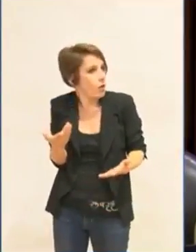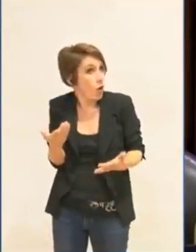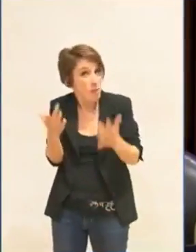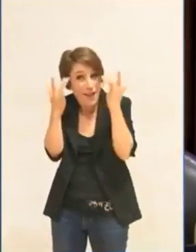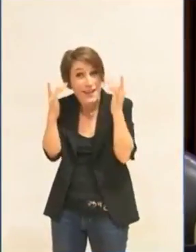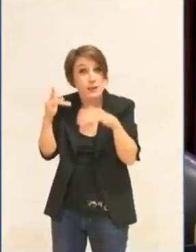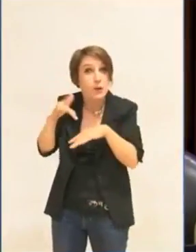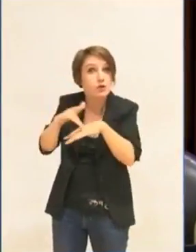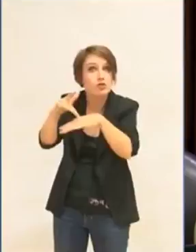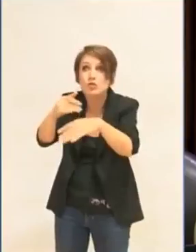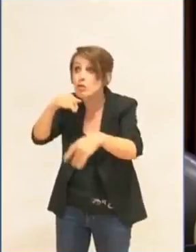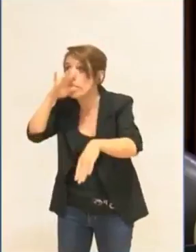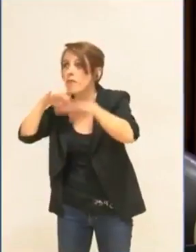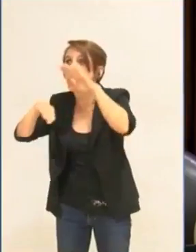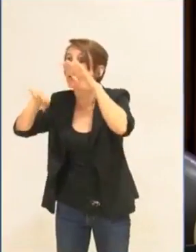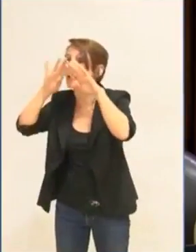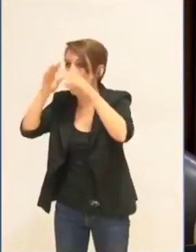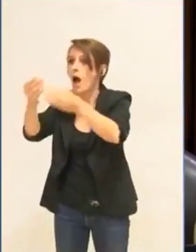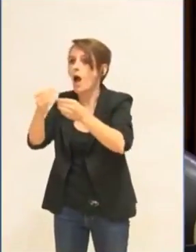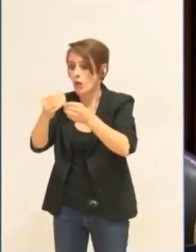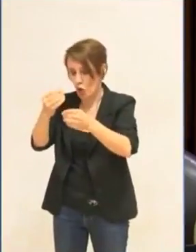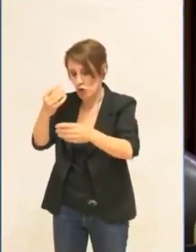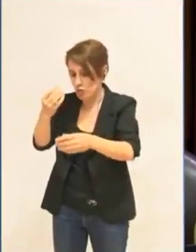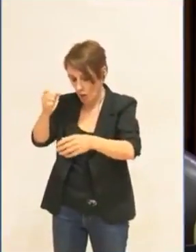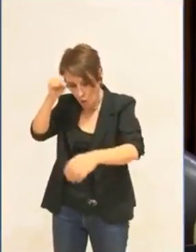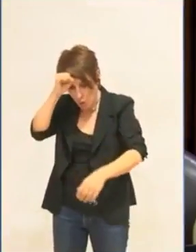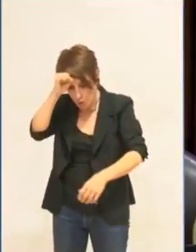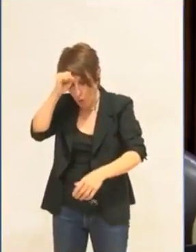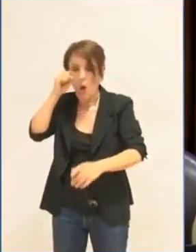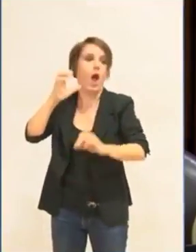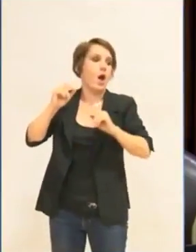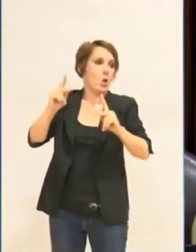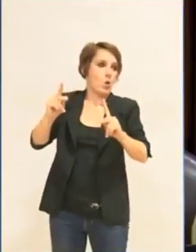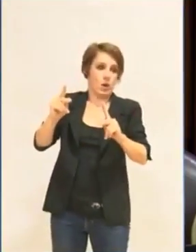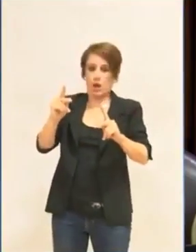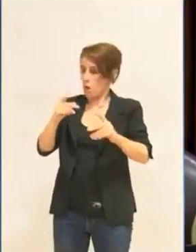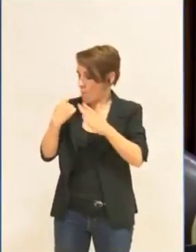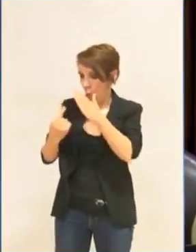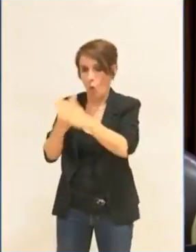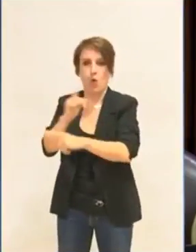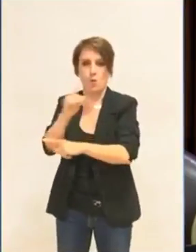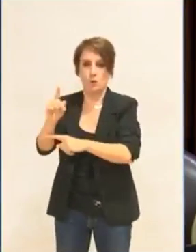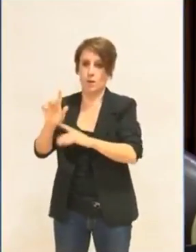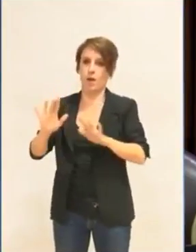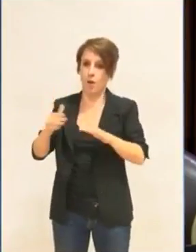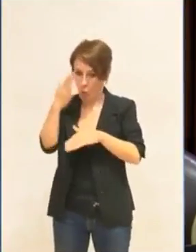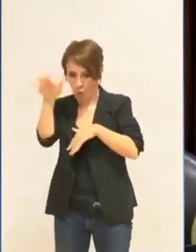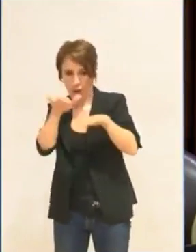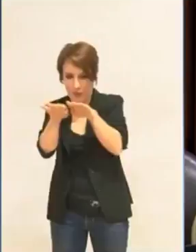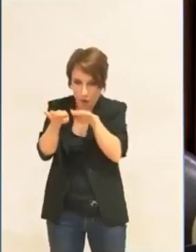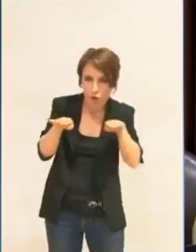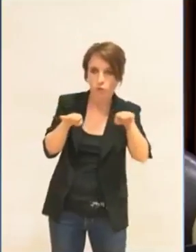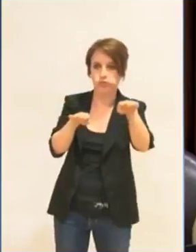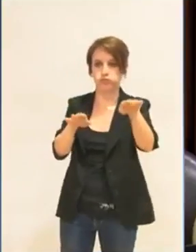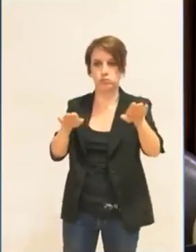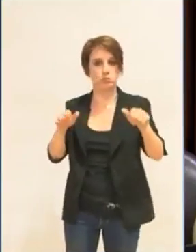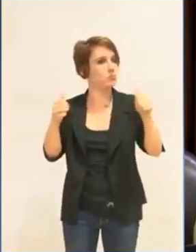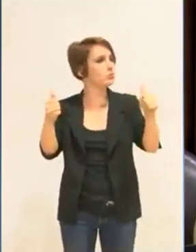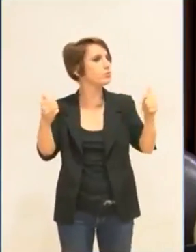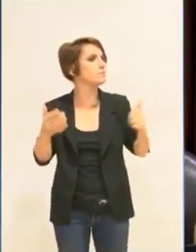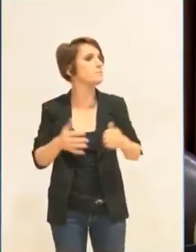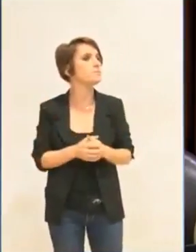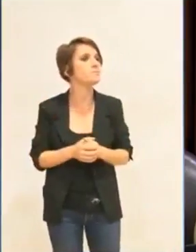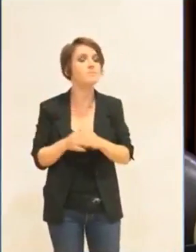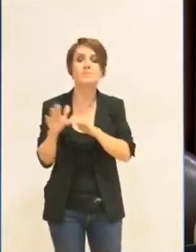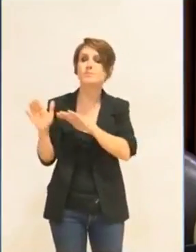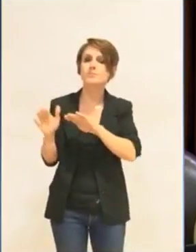d'être plus efficace et plus à l'écoute des problèmes de vie quotidienne des habitants. Le troisième point, c'est que je n'ai pas